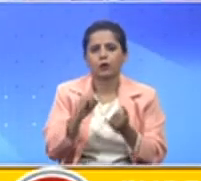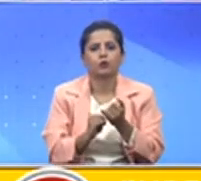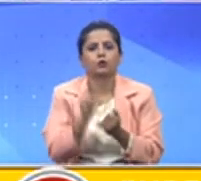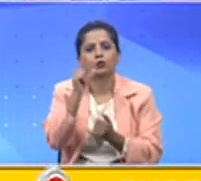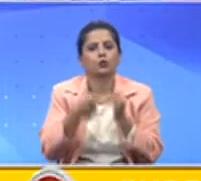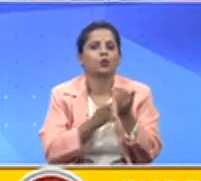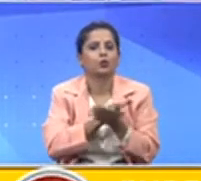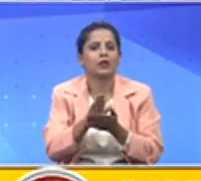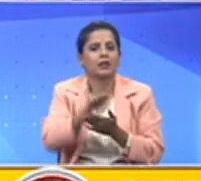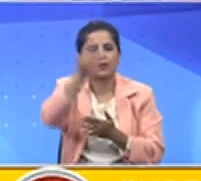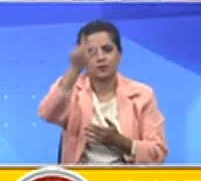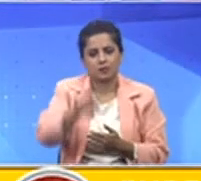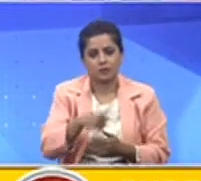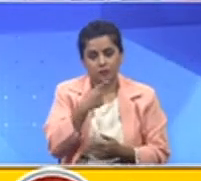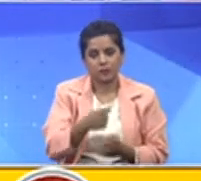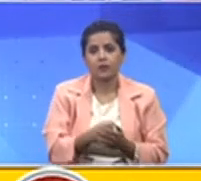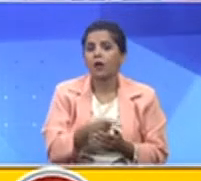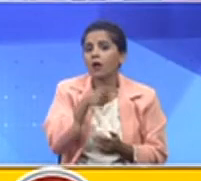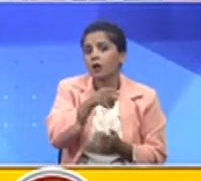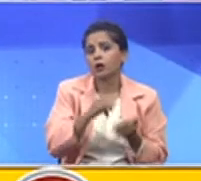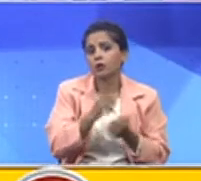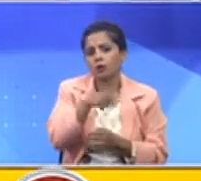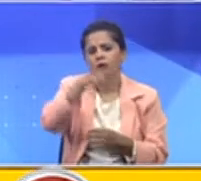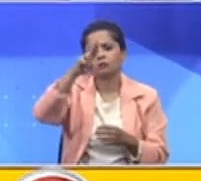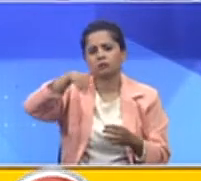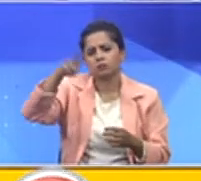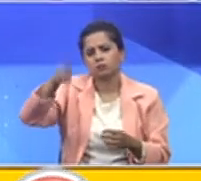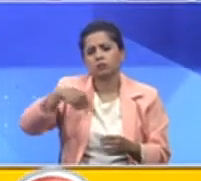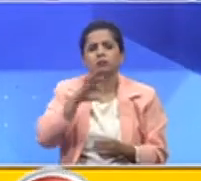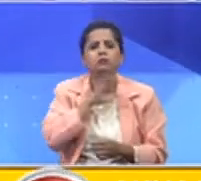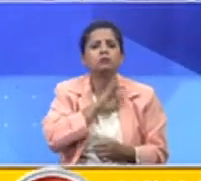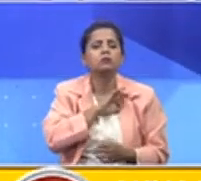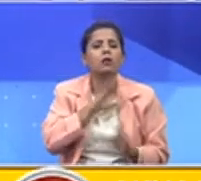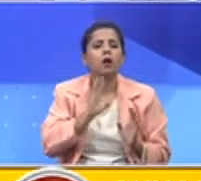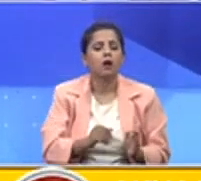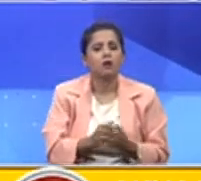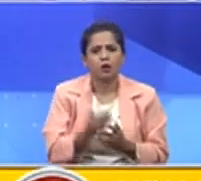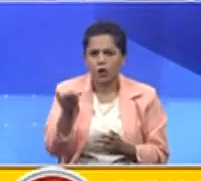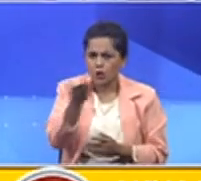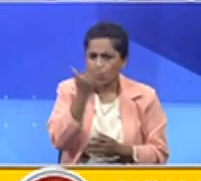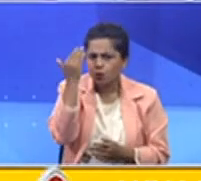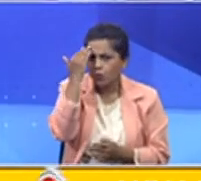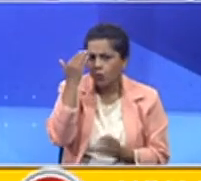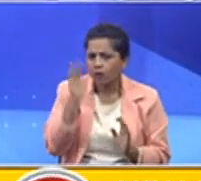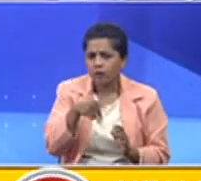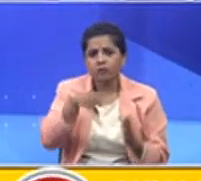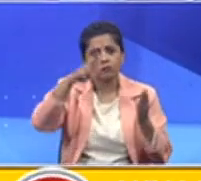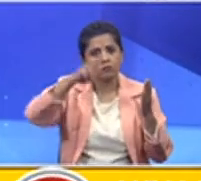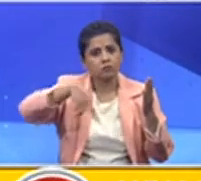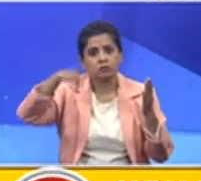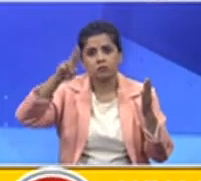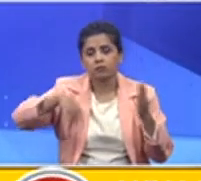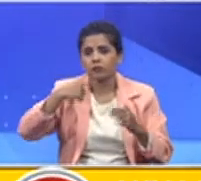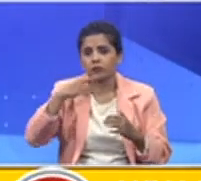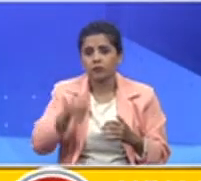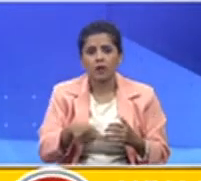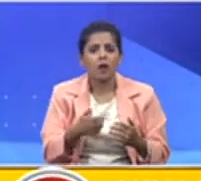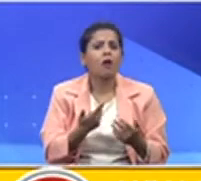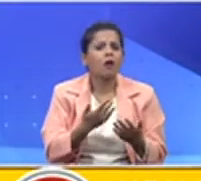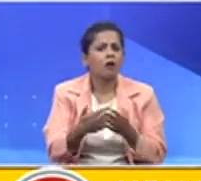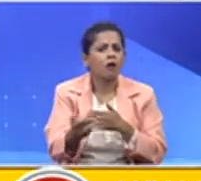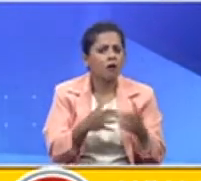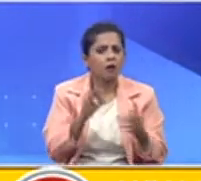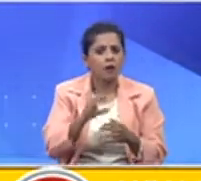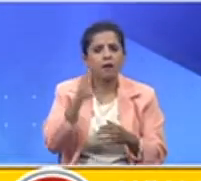रागवन जी, रागवन जी को painting का शोक है, आप जानते हैं, painting कला और